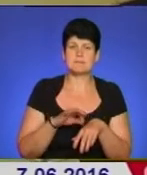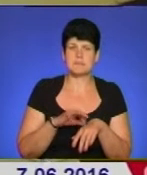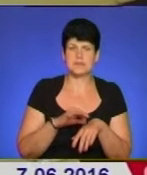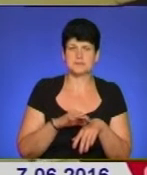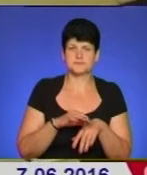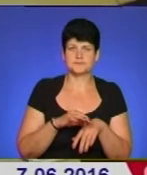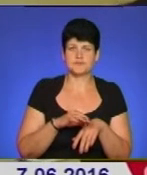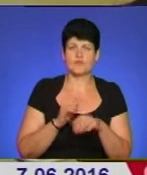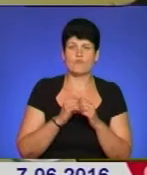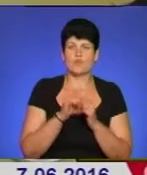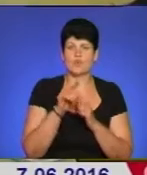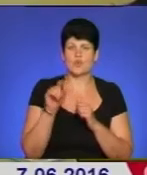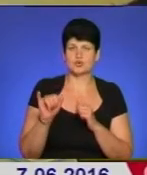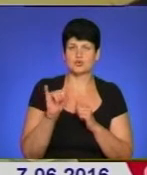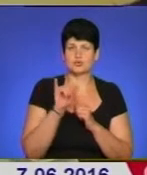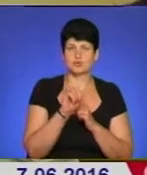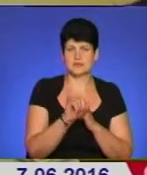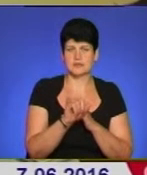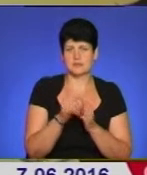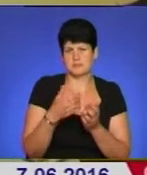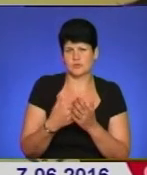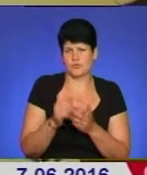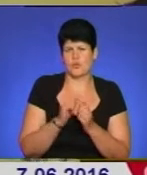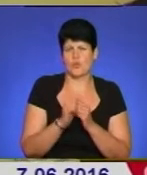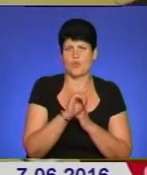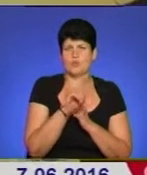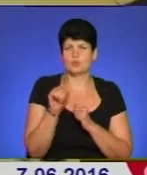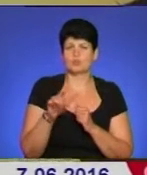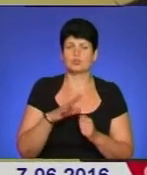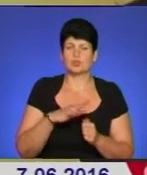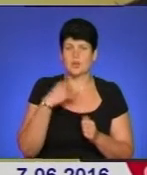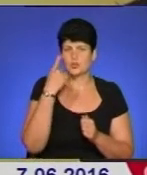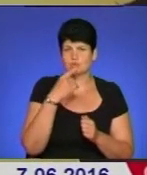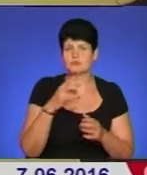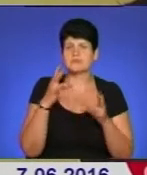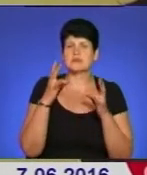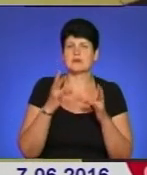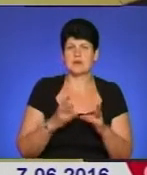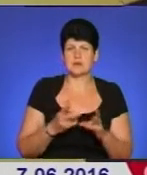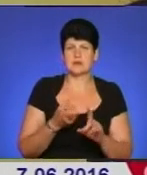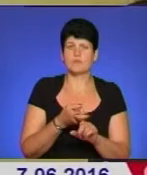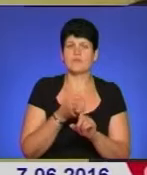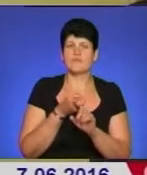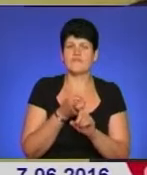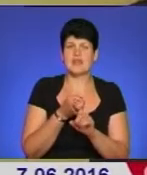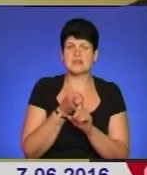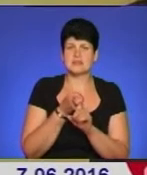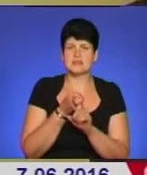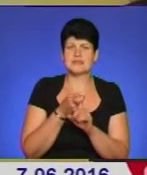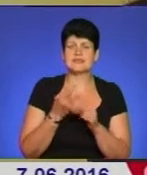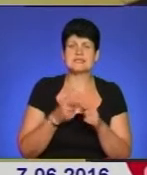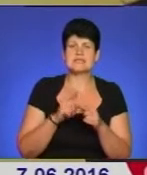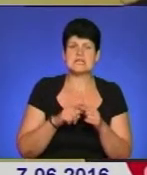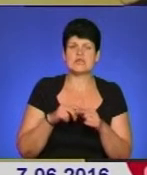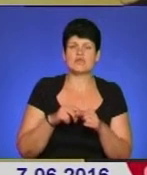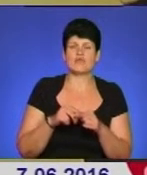біль, бо в кожного з них, майже в кожного, була особиста трагедія, пов'язана з цією війною,